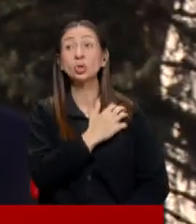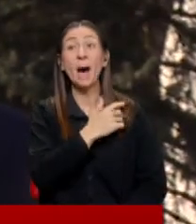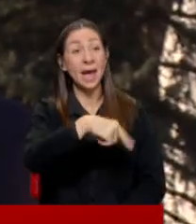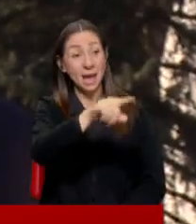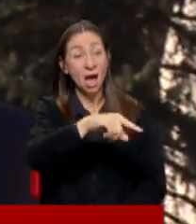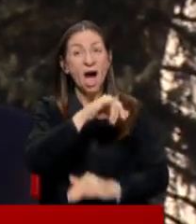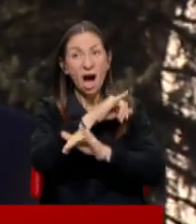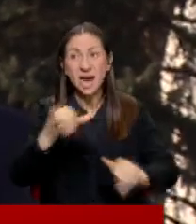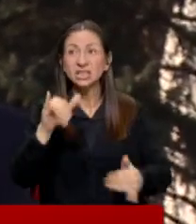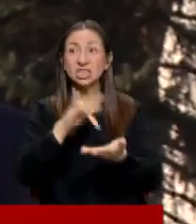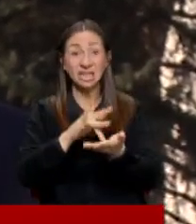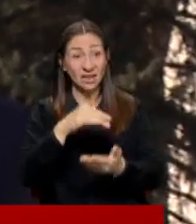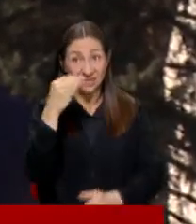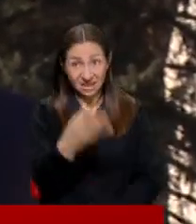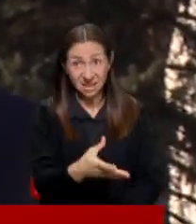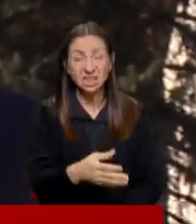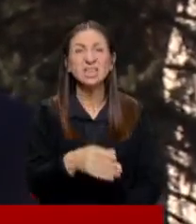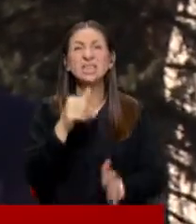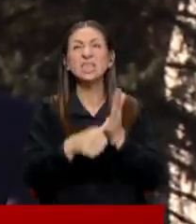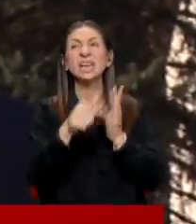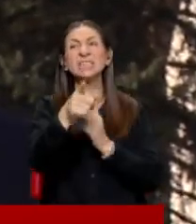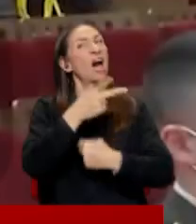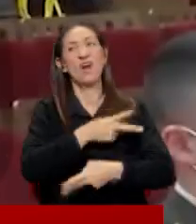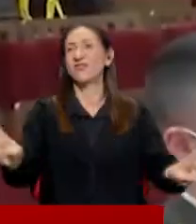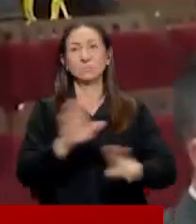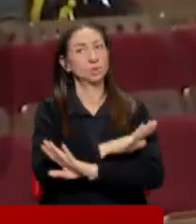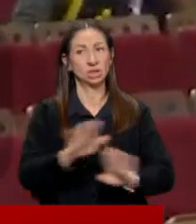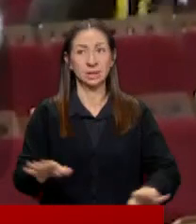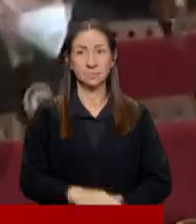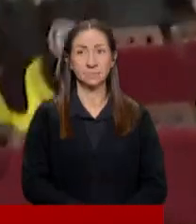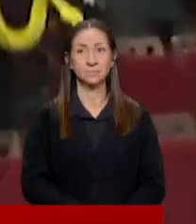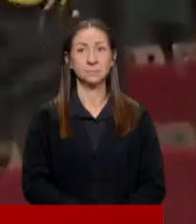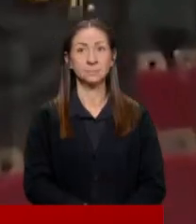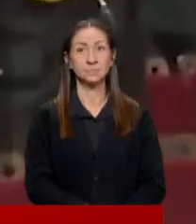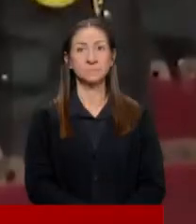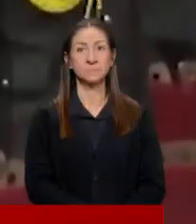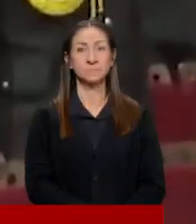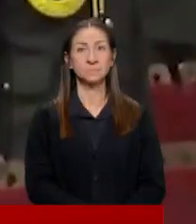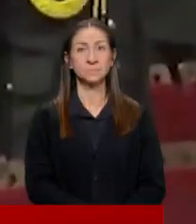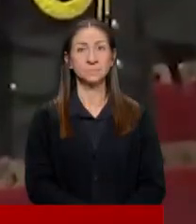da aynı cezayı verirseniz tarih sizi affetmeyecek.